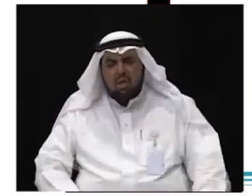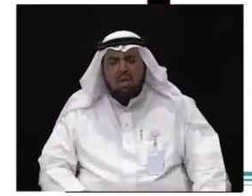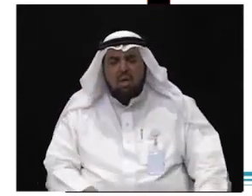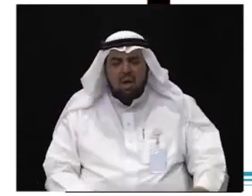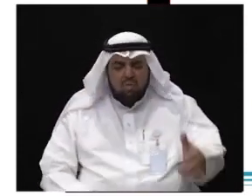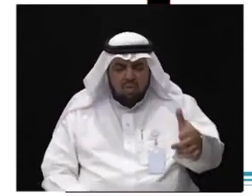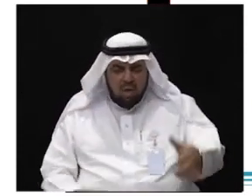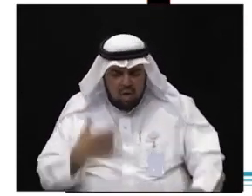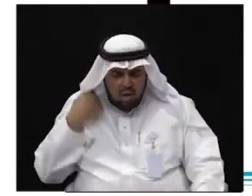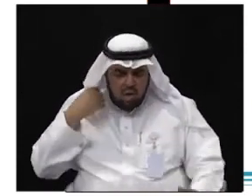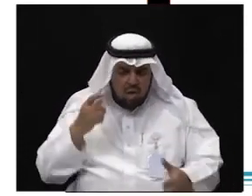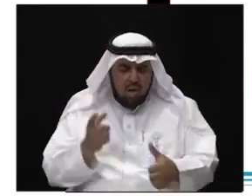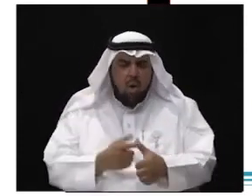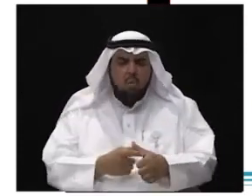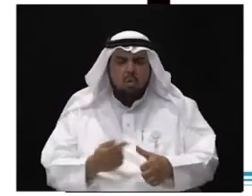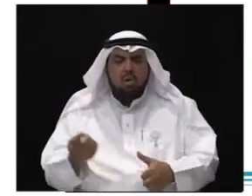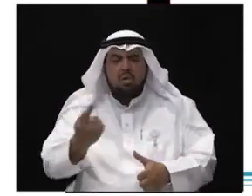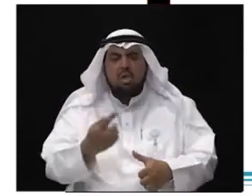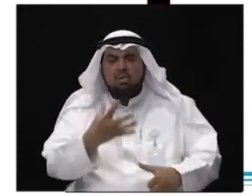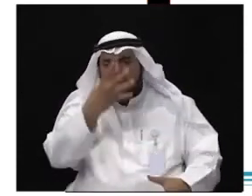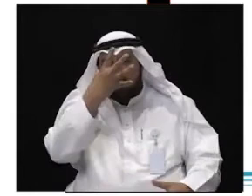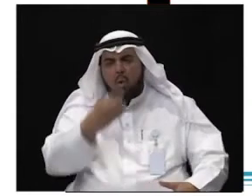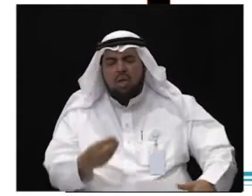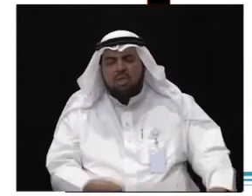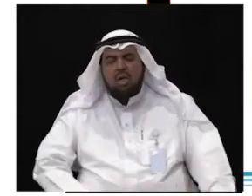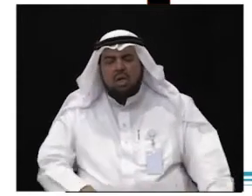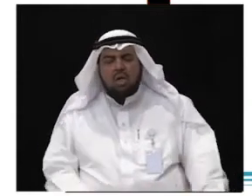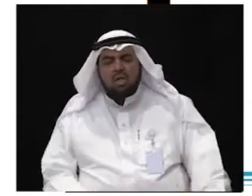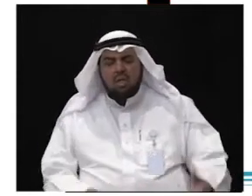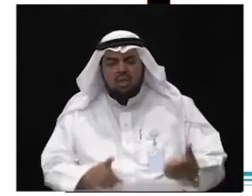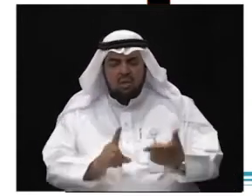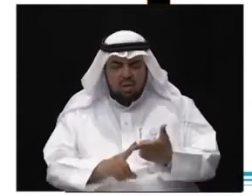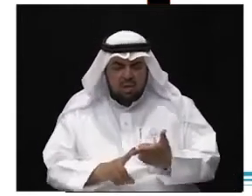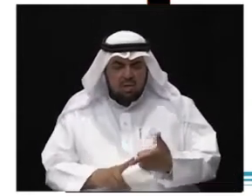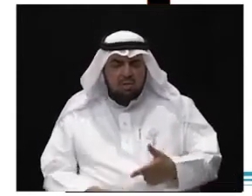أحسنتم، الخطوة الأولى هي تصميم الواجهات، ثم